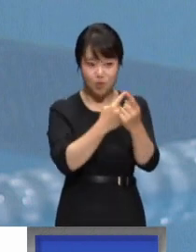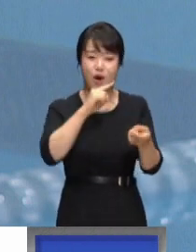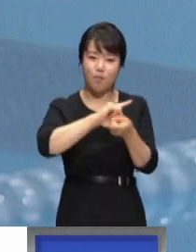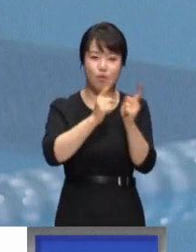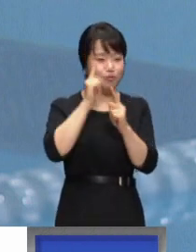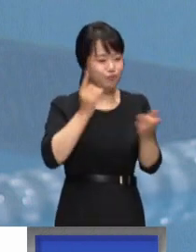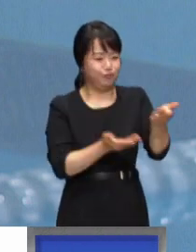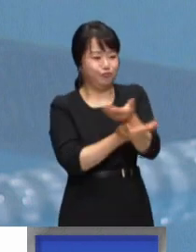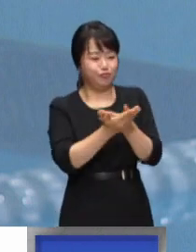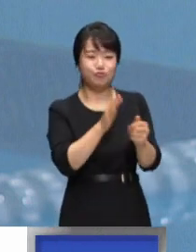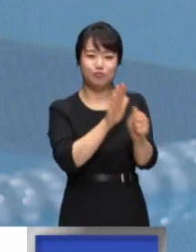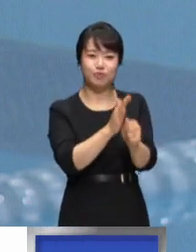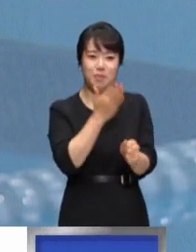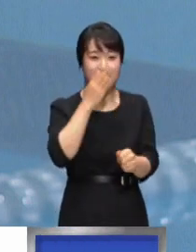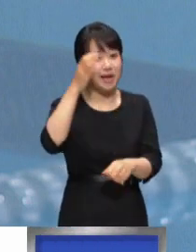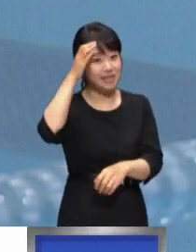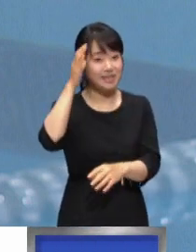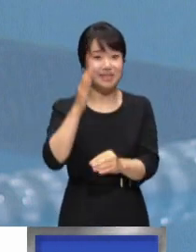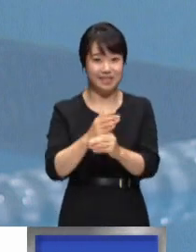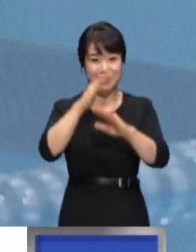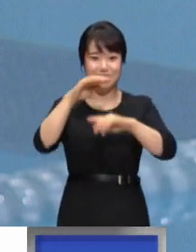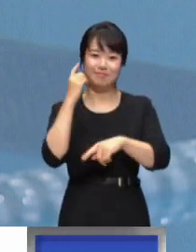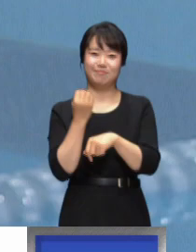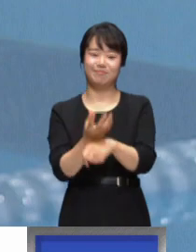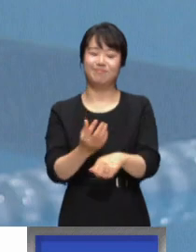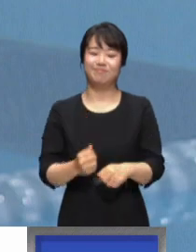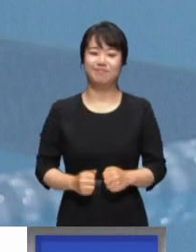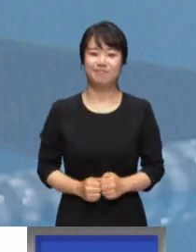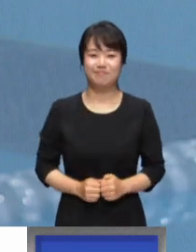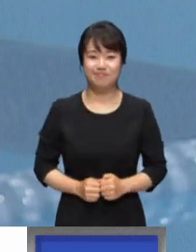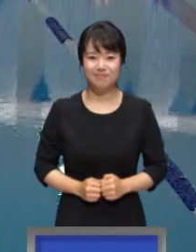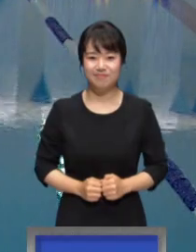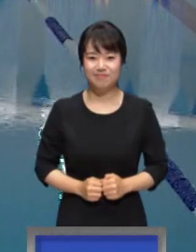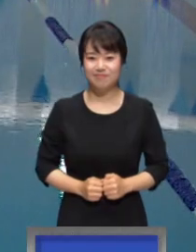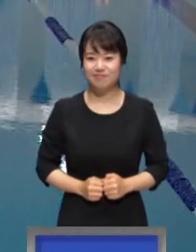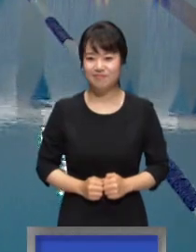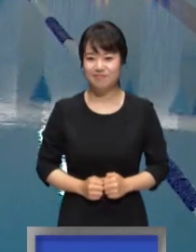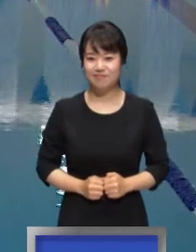간의 교류 공간으로 만든다는 계획입니다. 이재원 기자입니다.